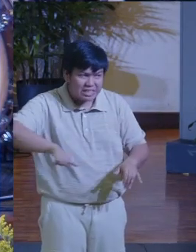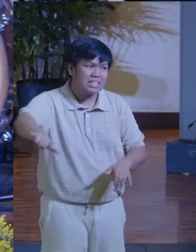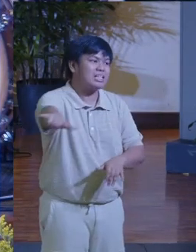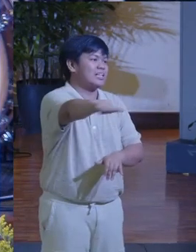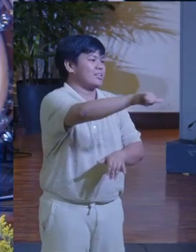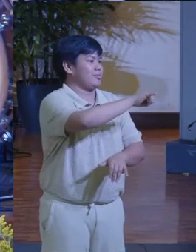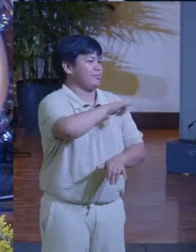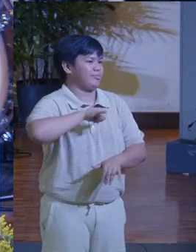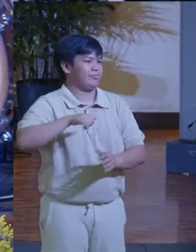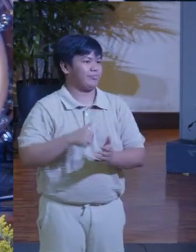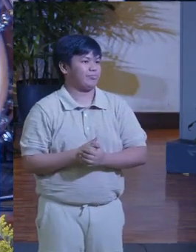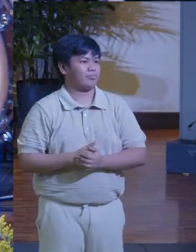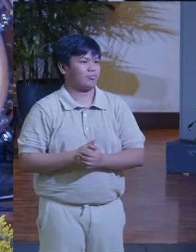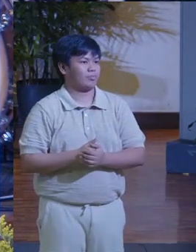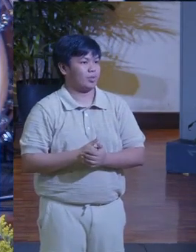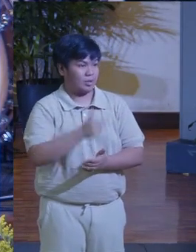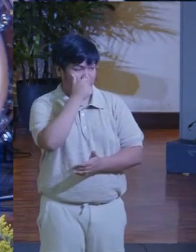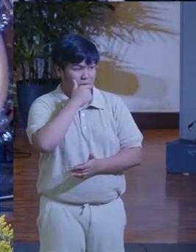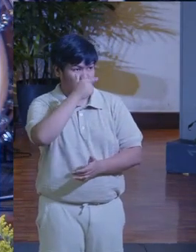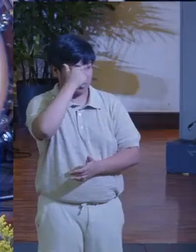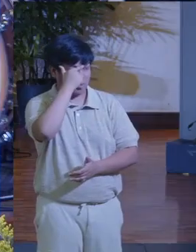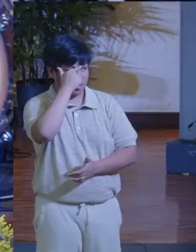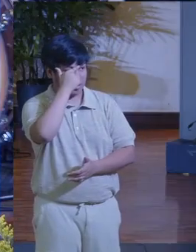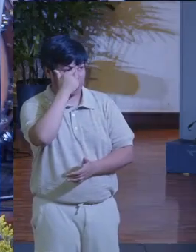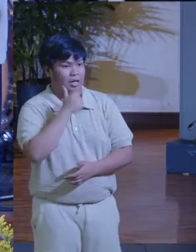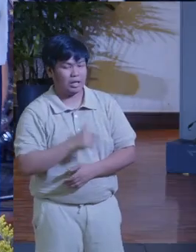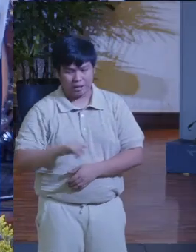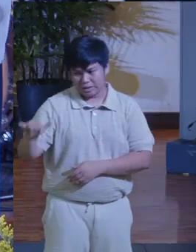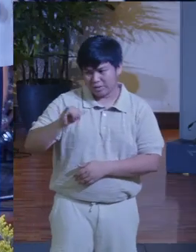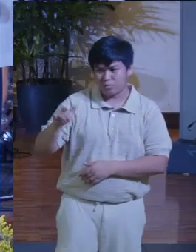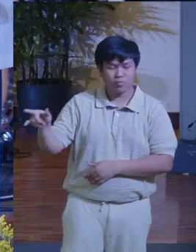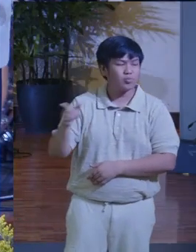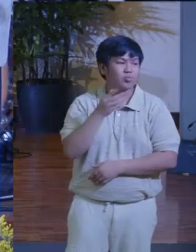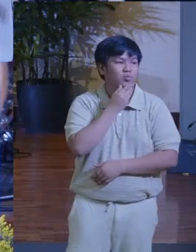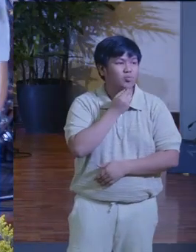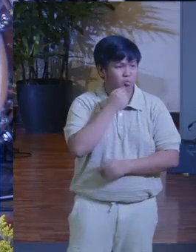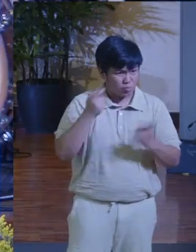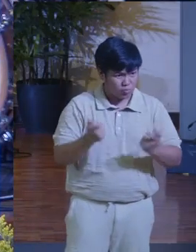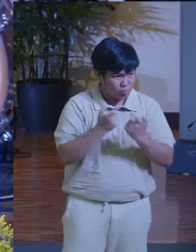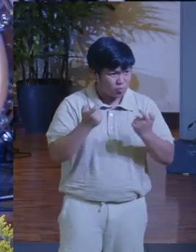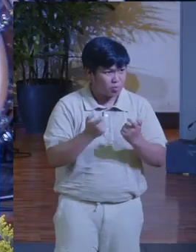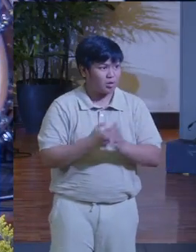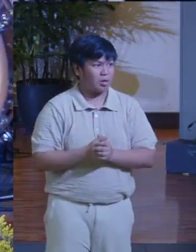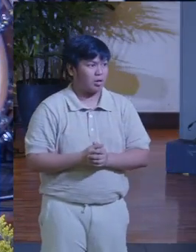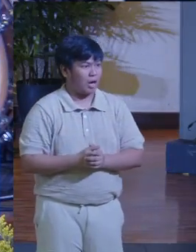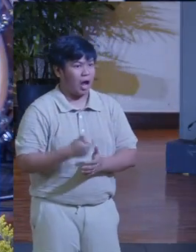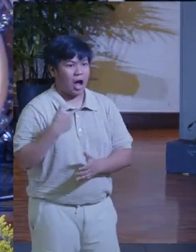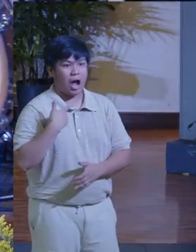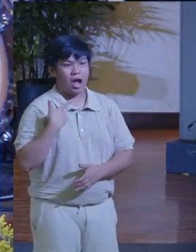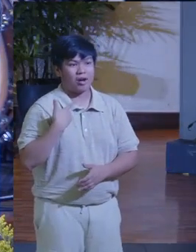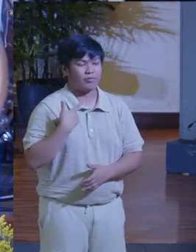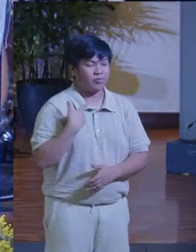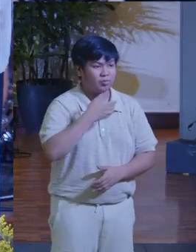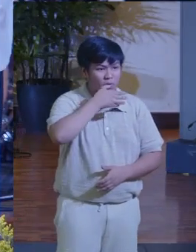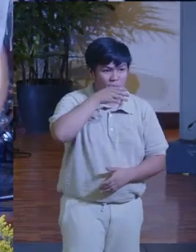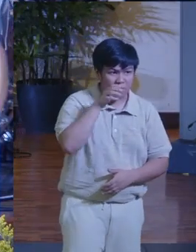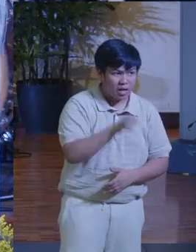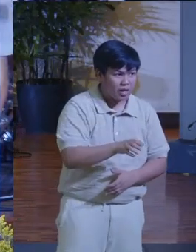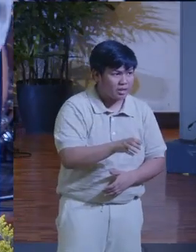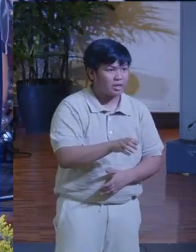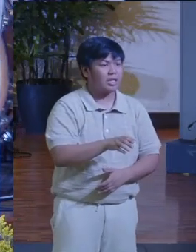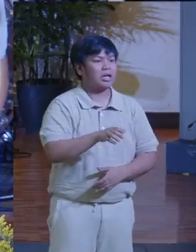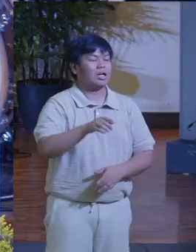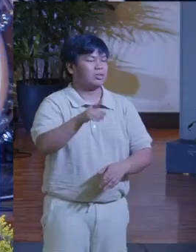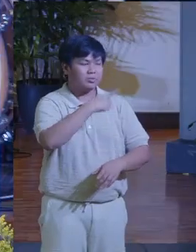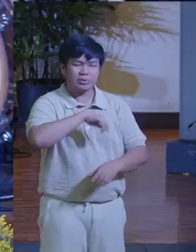Tayo at mga hentil, pareho lang tayo ng hentil. Tayo na tumanggap ng kautusan at sila na hindi tumanggap ng kautusan,